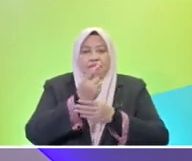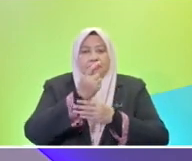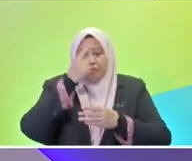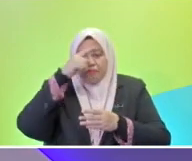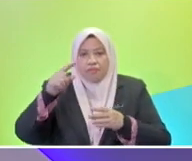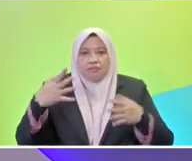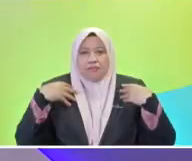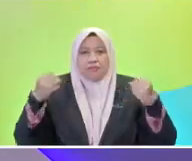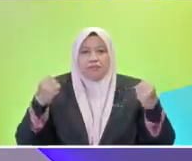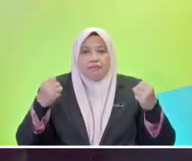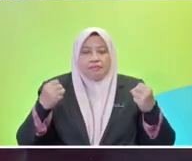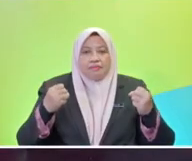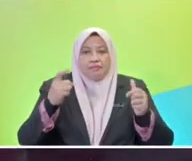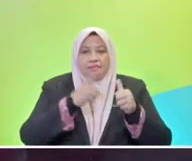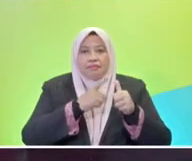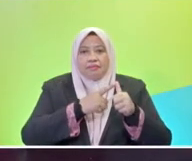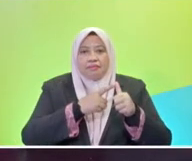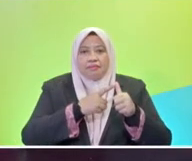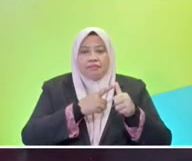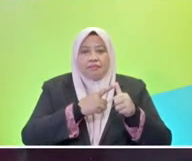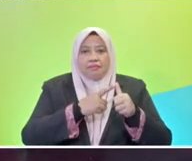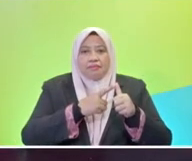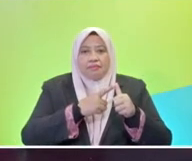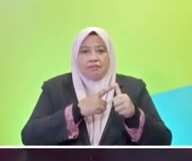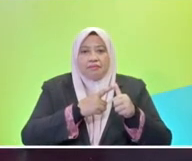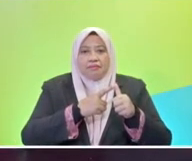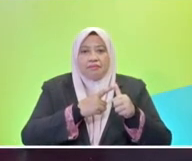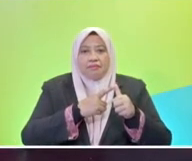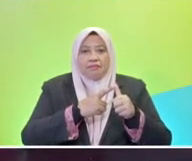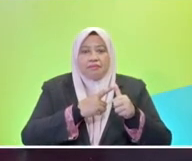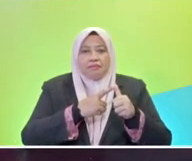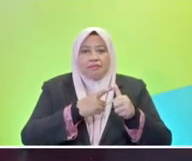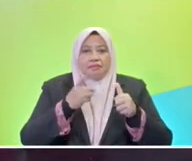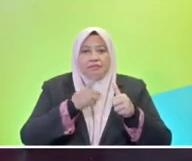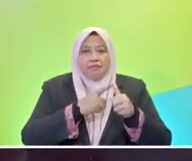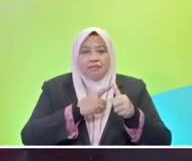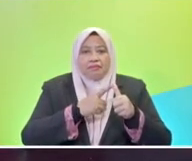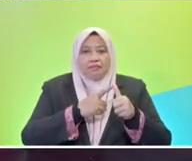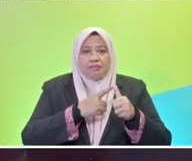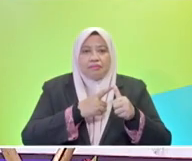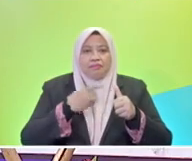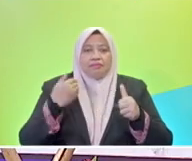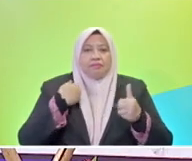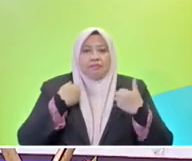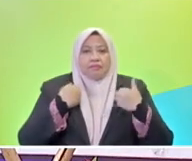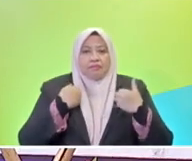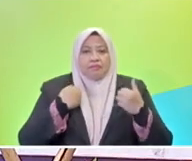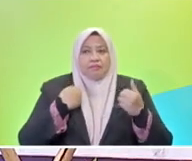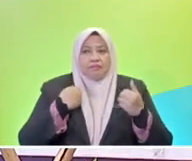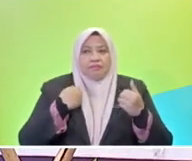sehat? Yang pertama, apa dia murid-murid? Apa dia? Apa dia? Yang pertama adalah